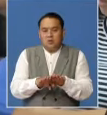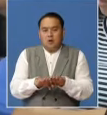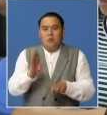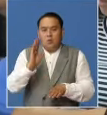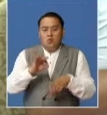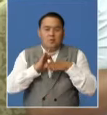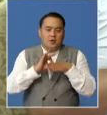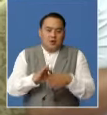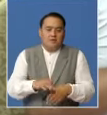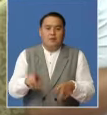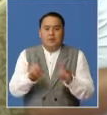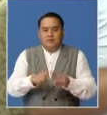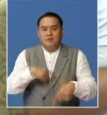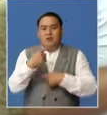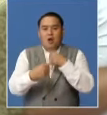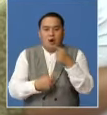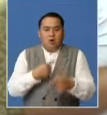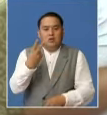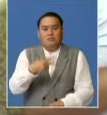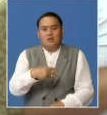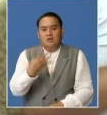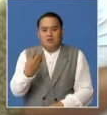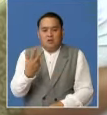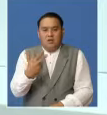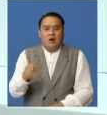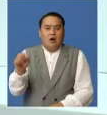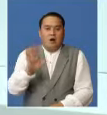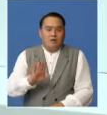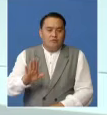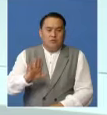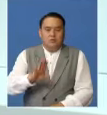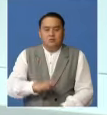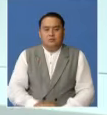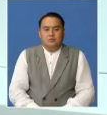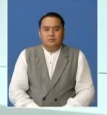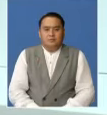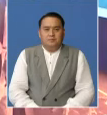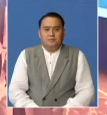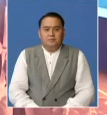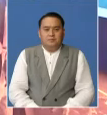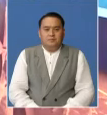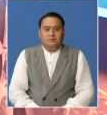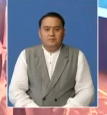будут производиться не раз. Следующая пройдет 23 августа на набережной реки Каратал.